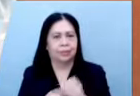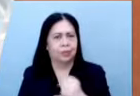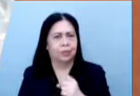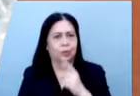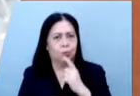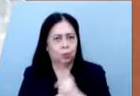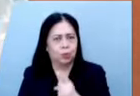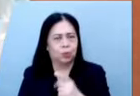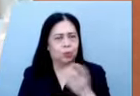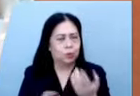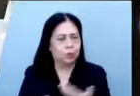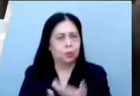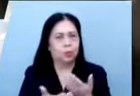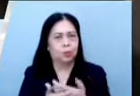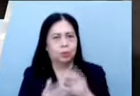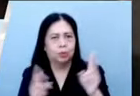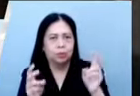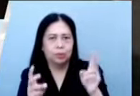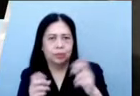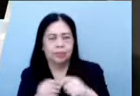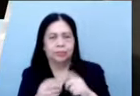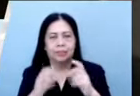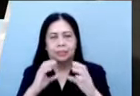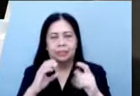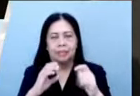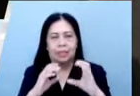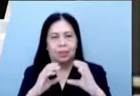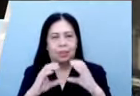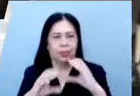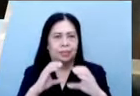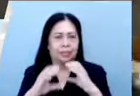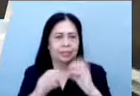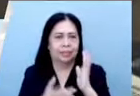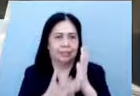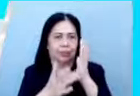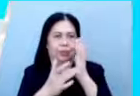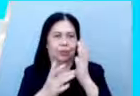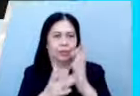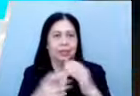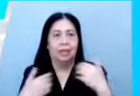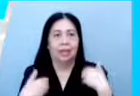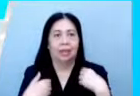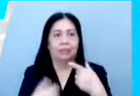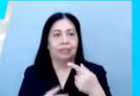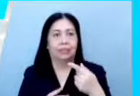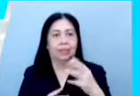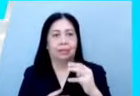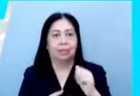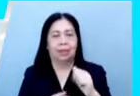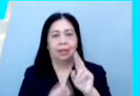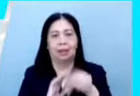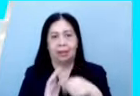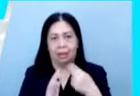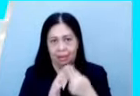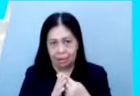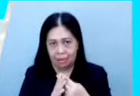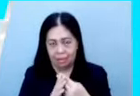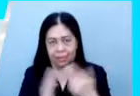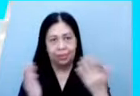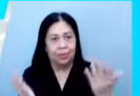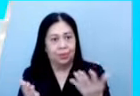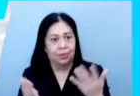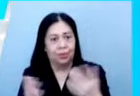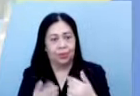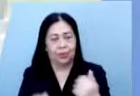sa connectivity at telecommunications technology. Nagkaroon ng GMA Hour event segment kung saan nagperform